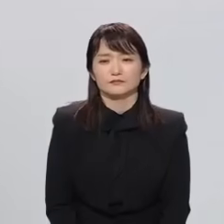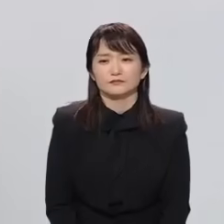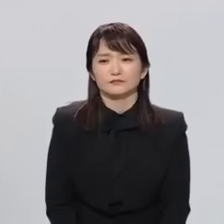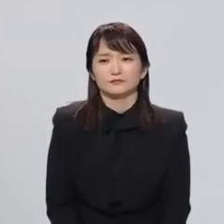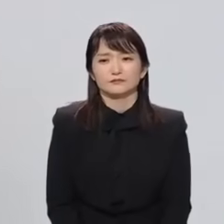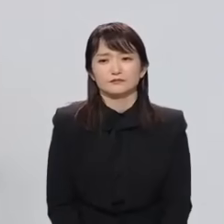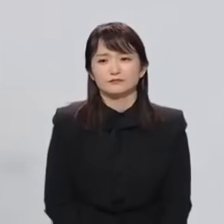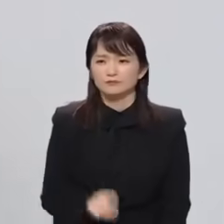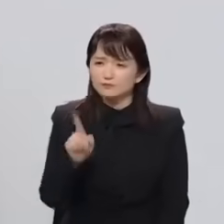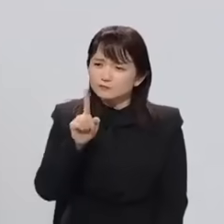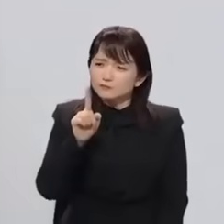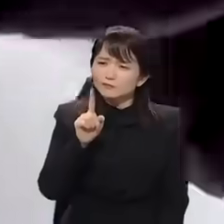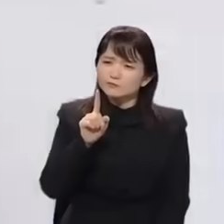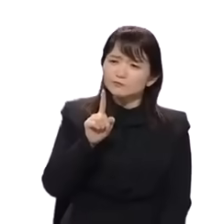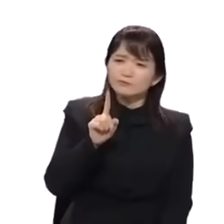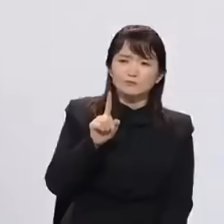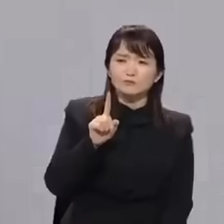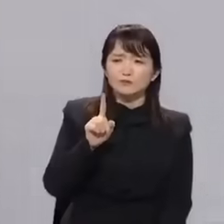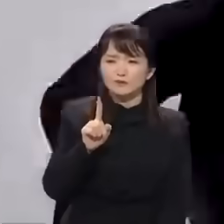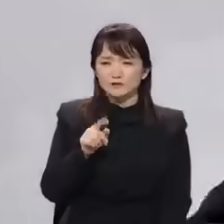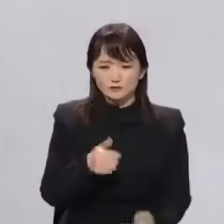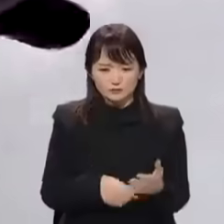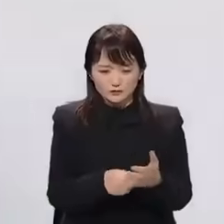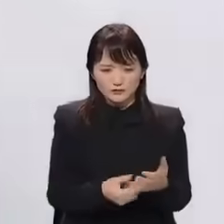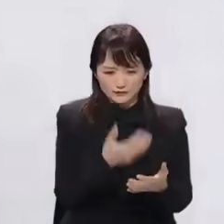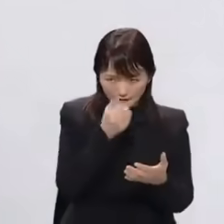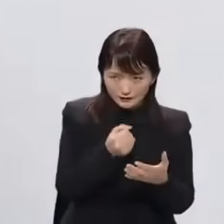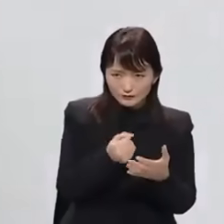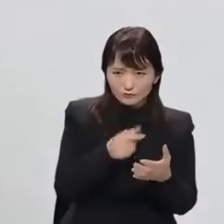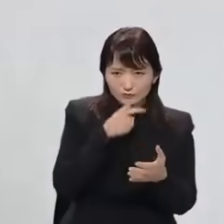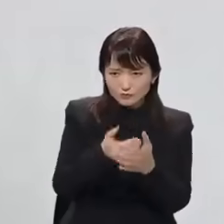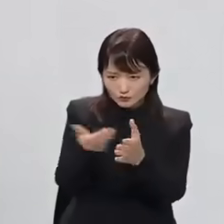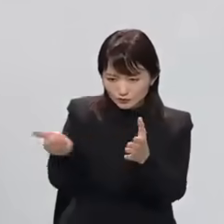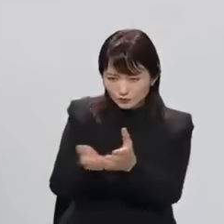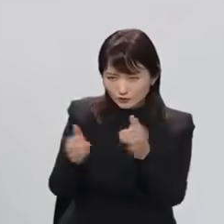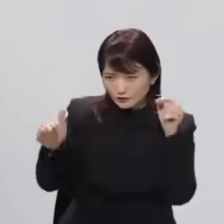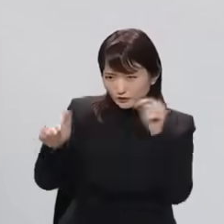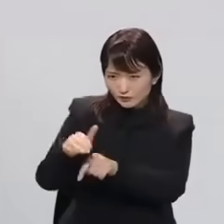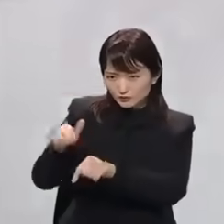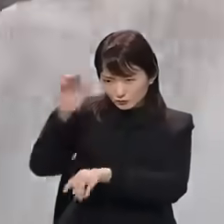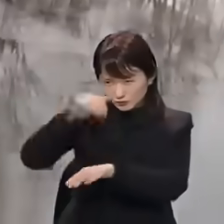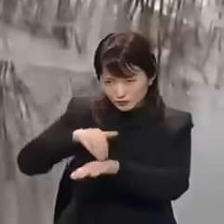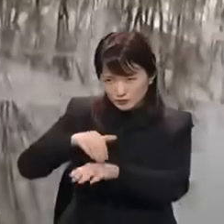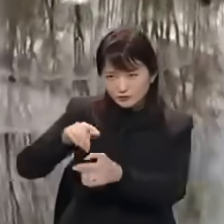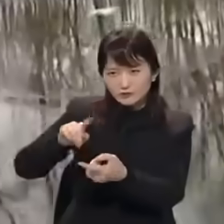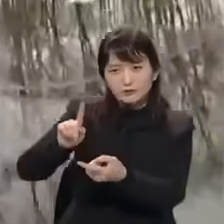Something took over and I just kicked into gear. I don't know if it was my training or instinct, but